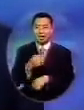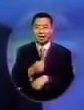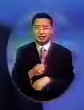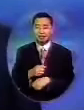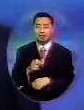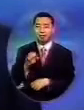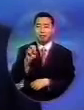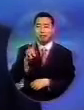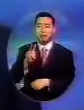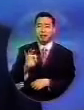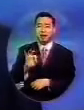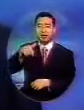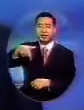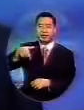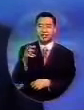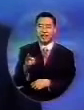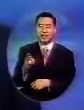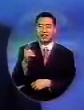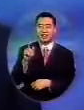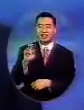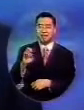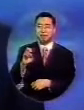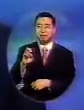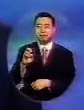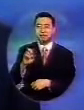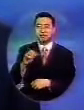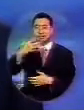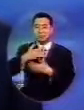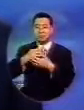명계람 선배는 종자론을 말씀하시더군요.